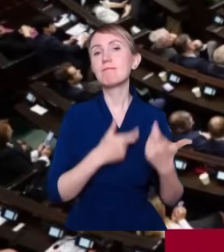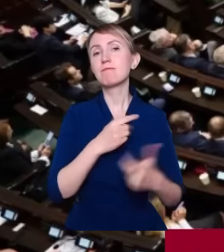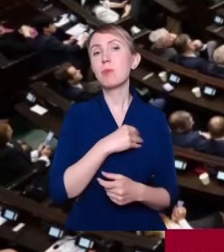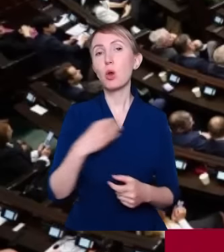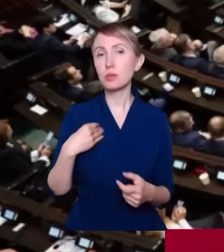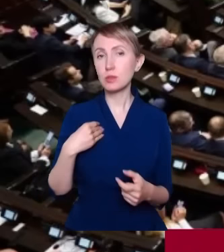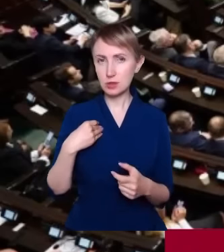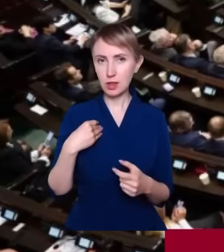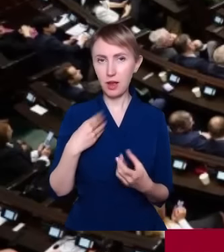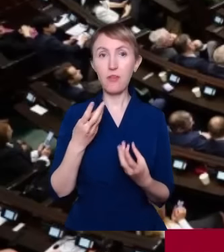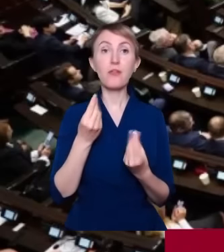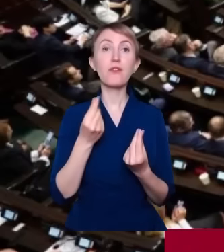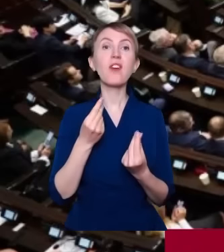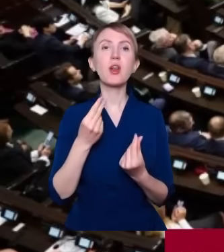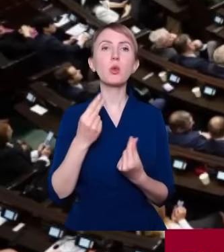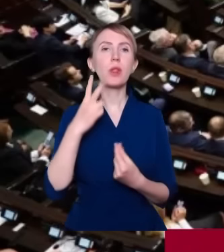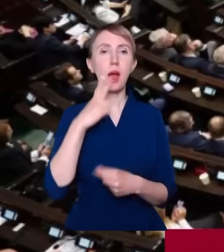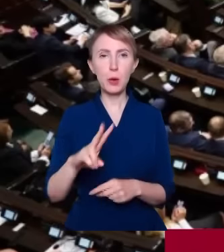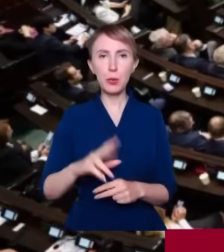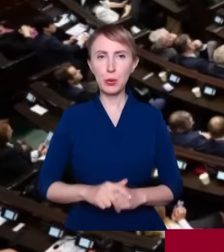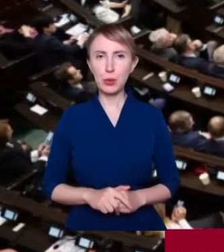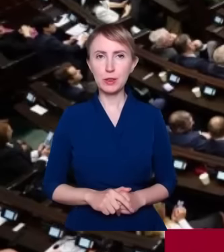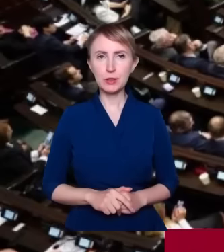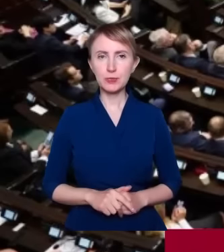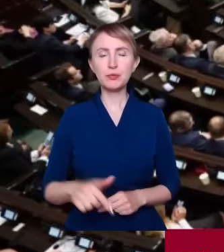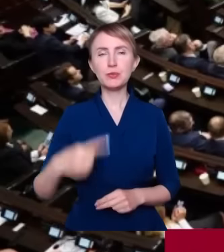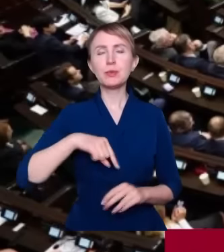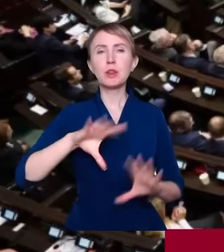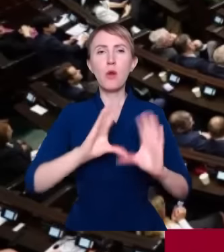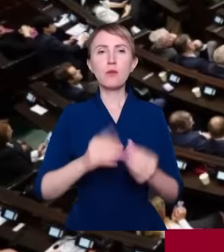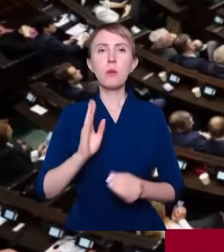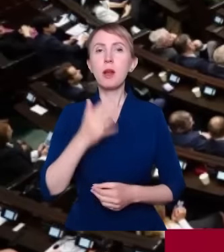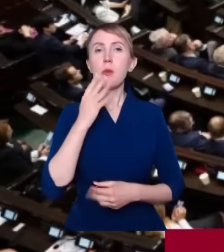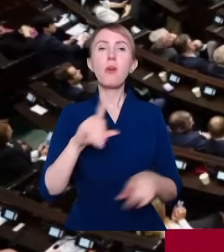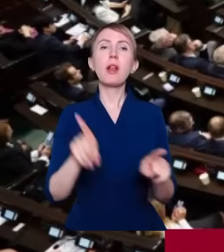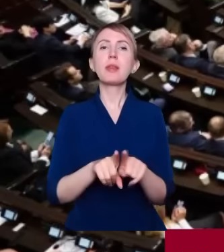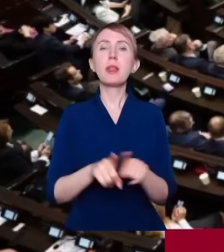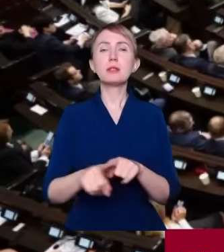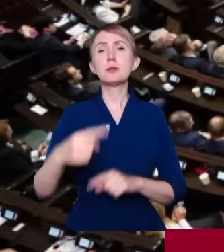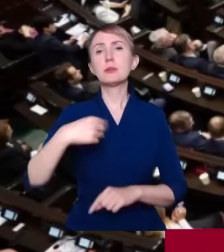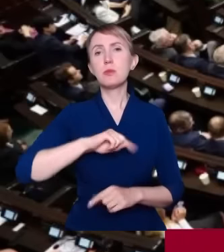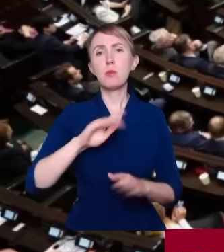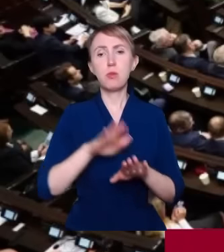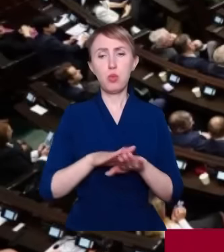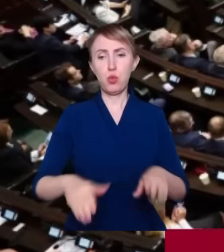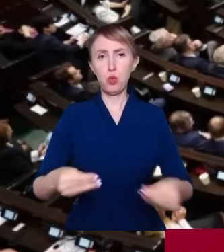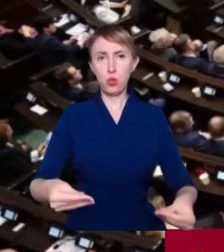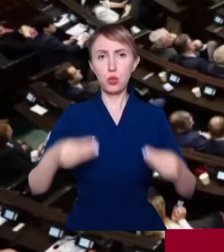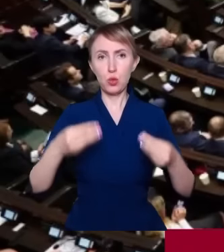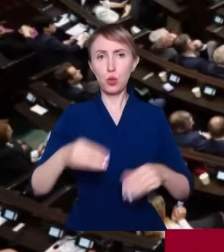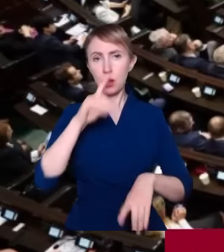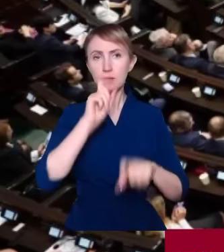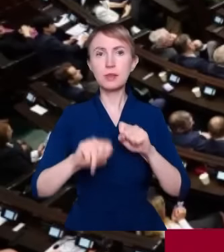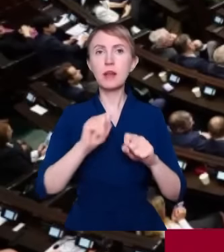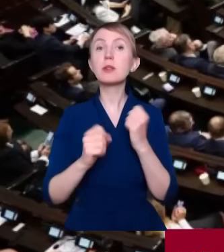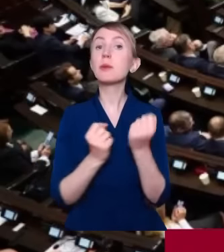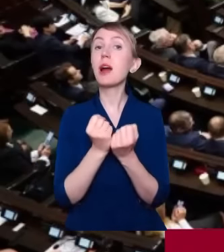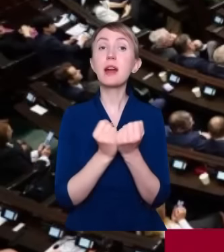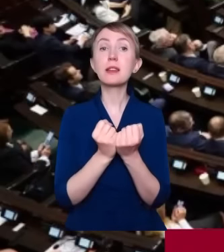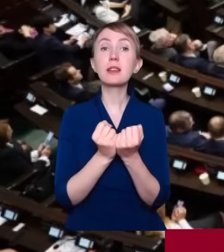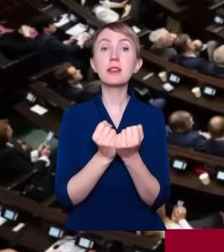waluty euro. No, o tym wszystkim będziemy Państwu mówić, ale też o tym, co leży na moim biurku. Ja przeglądam te kartki, a tak to nic